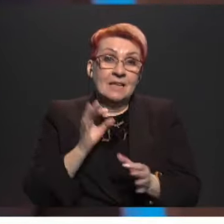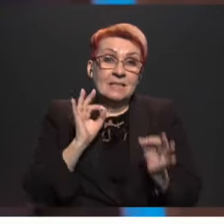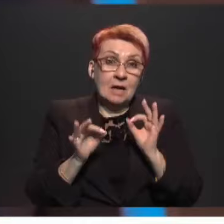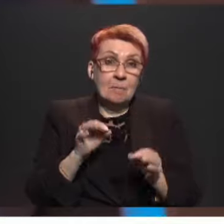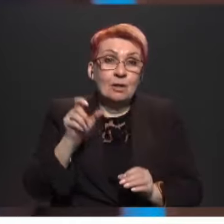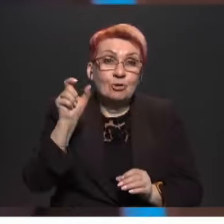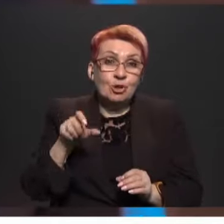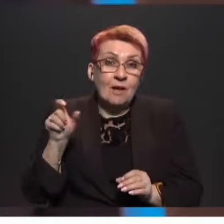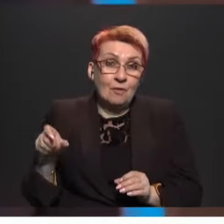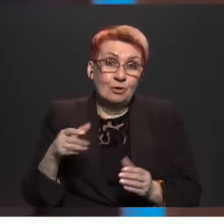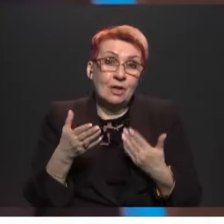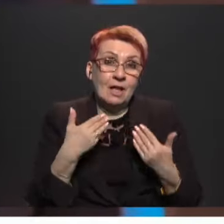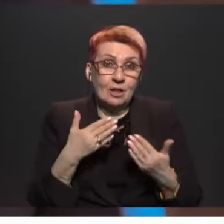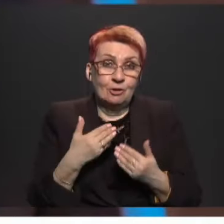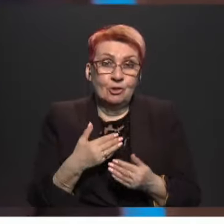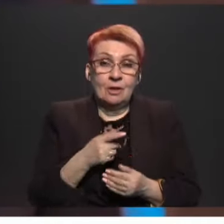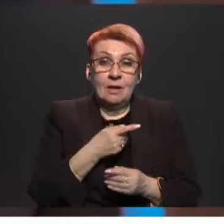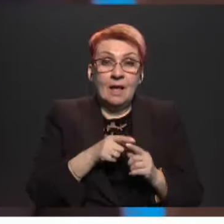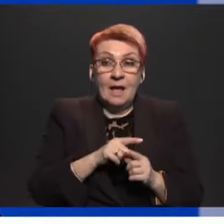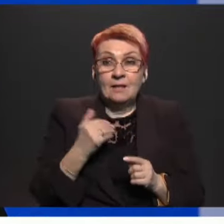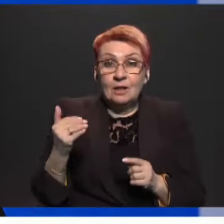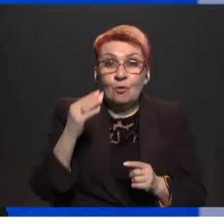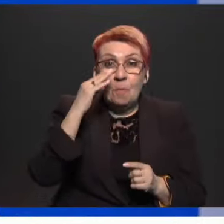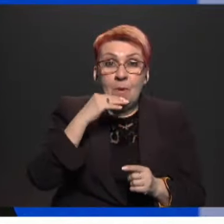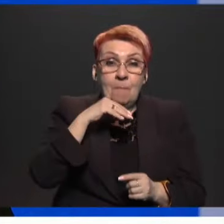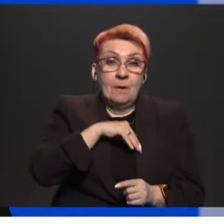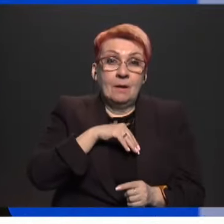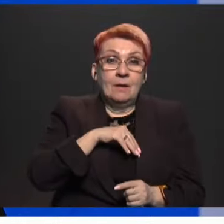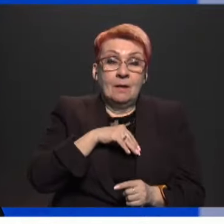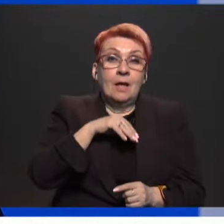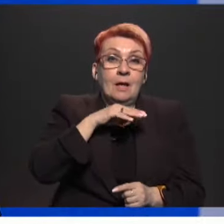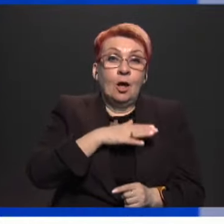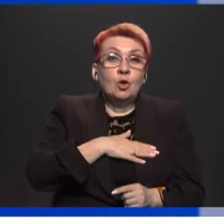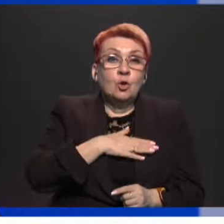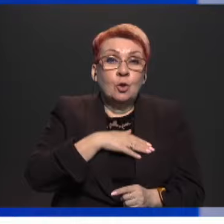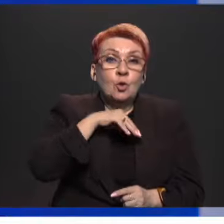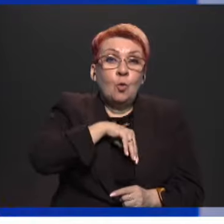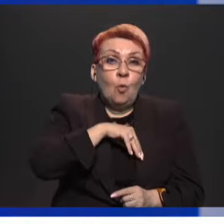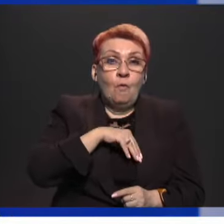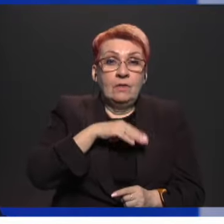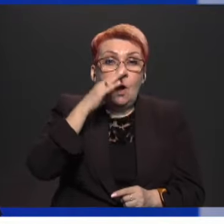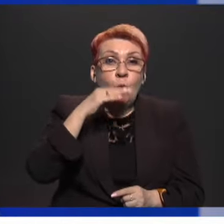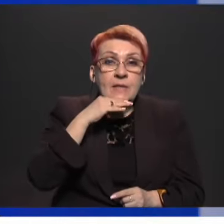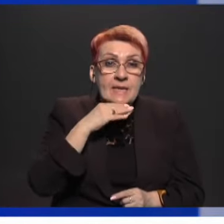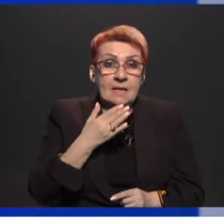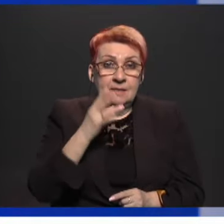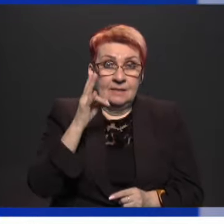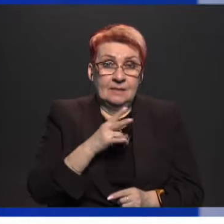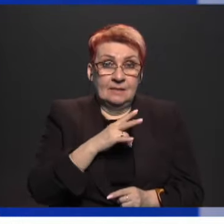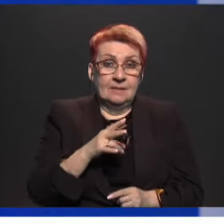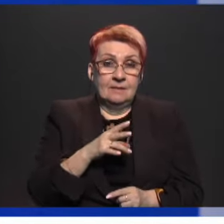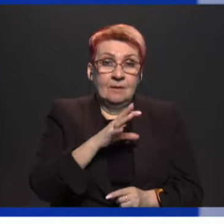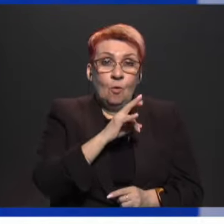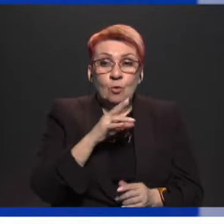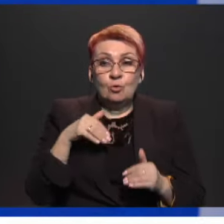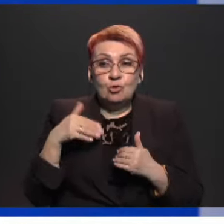человеческие отношения. Конечно, это же если твой папа, ну, духовник, духовный отец, если он же хочет тебе добра, и ты